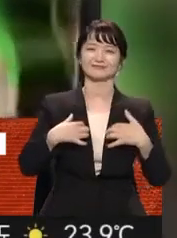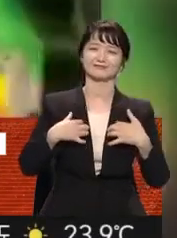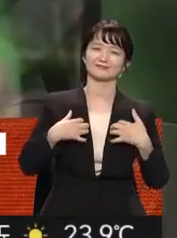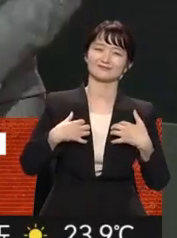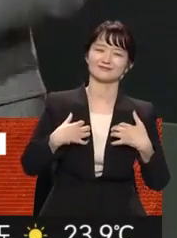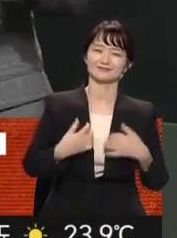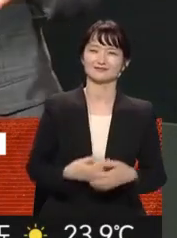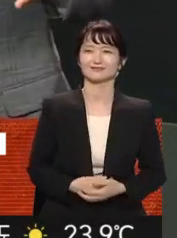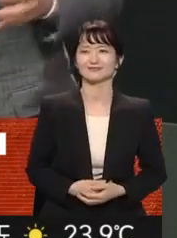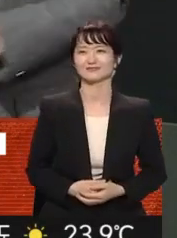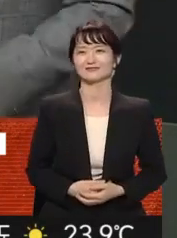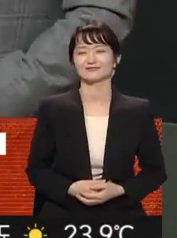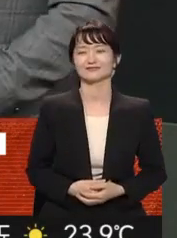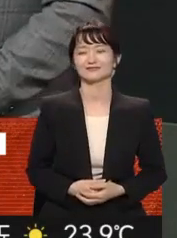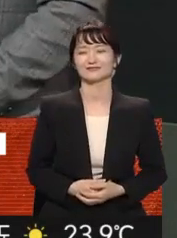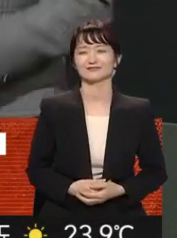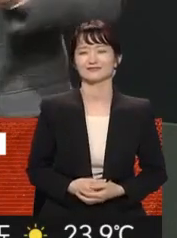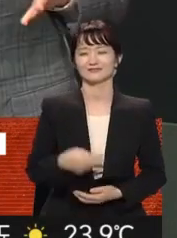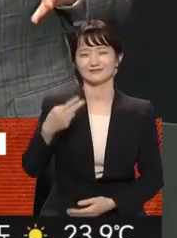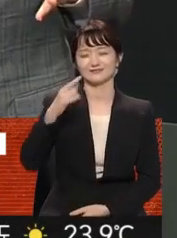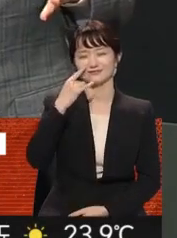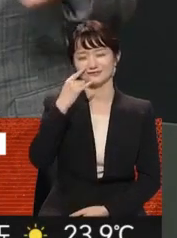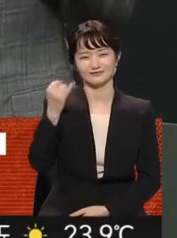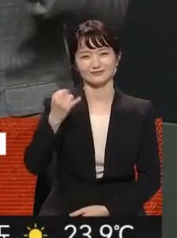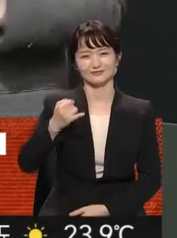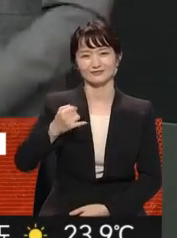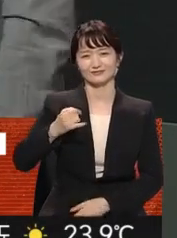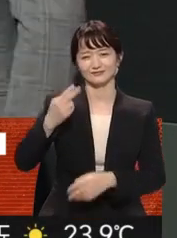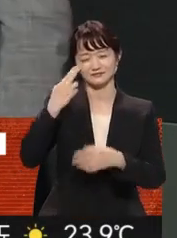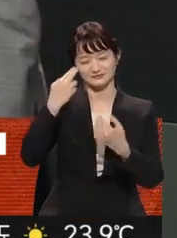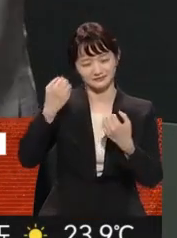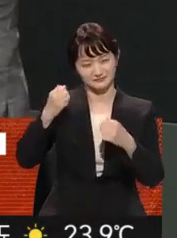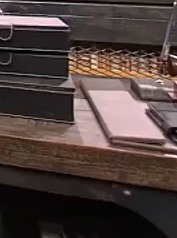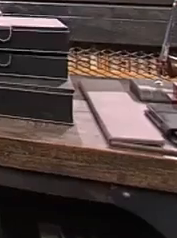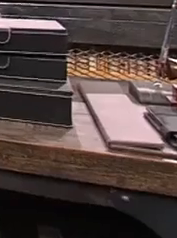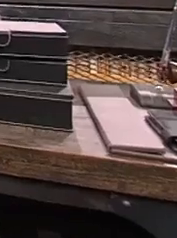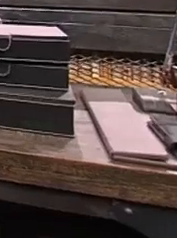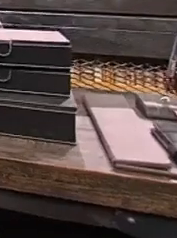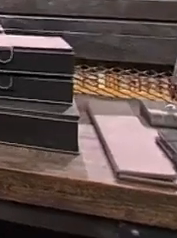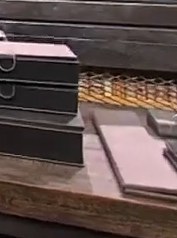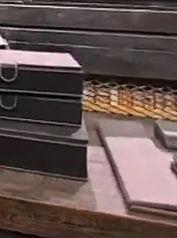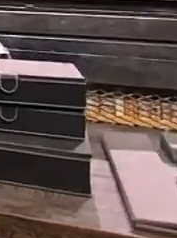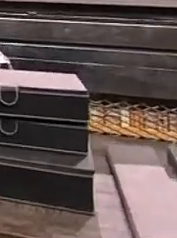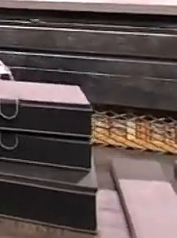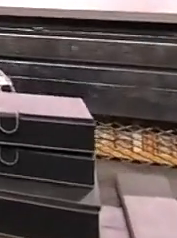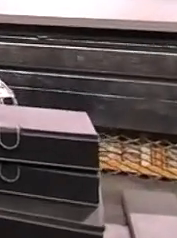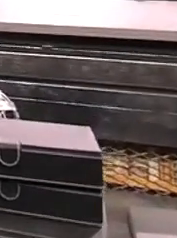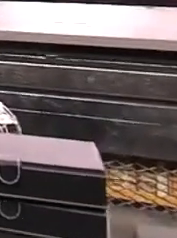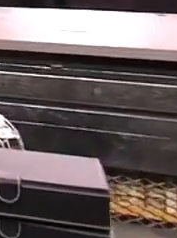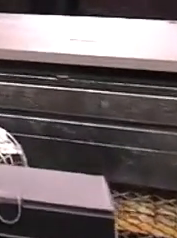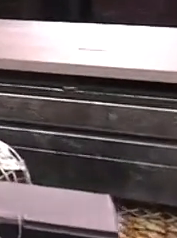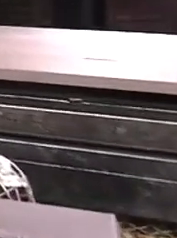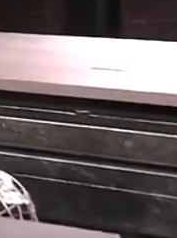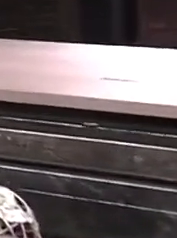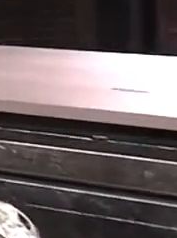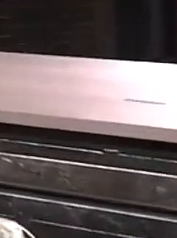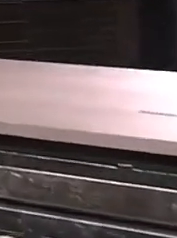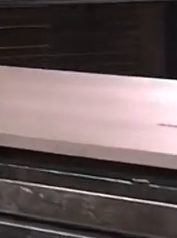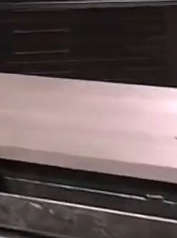아, 정말 호탕하신, 예, 시어머니, 또 어머님이었습니다. 자. 이 사건의 진실을 추적하고